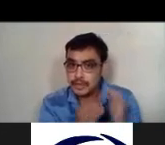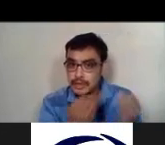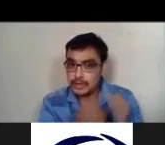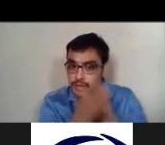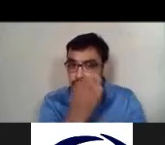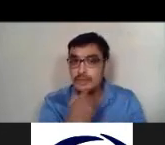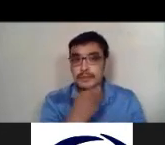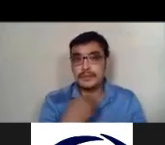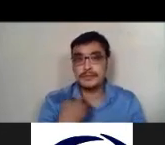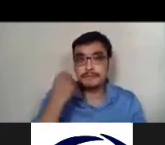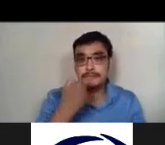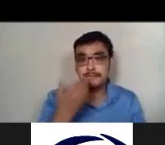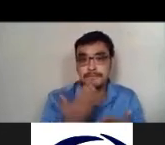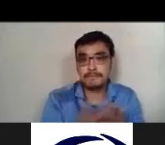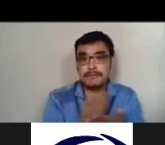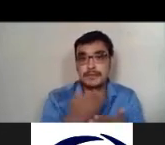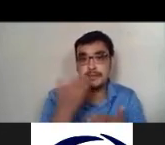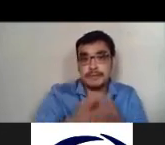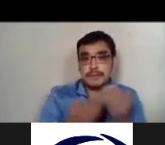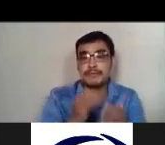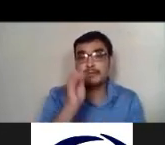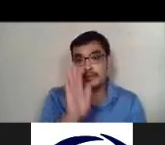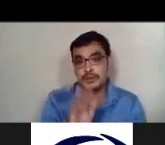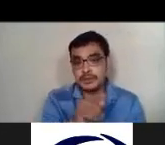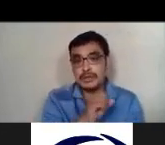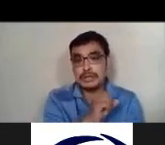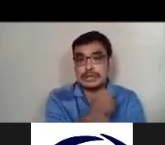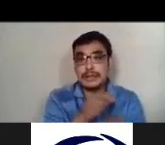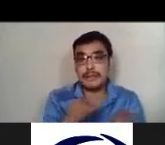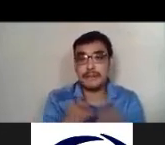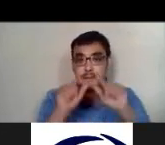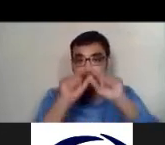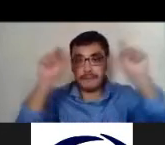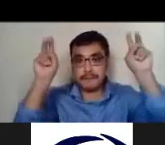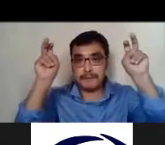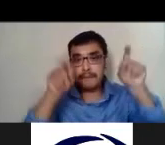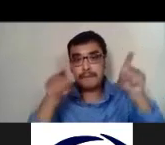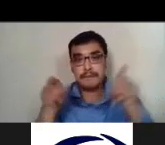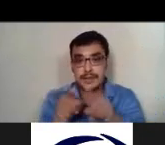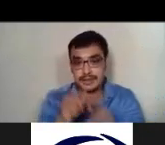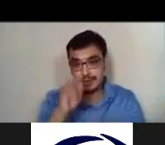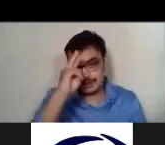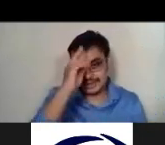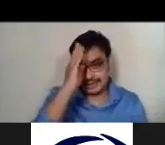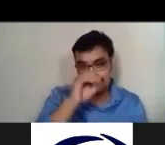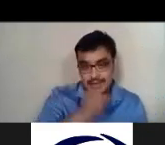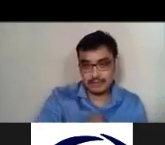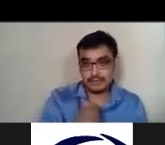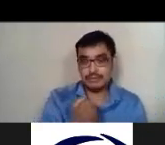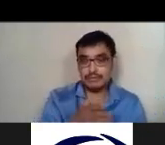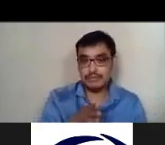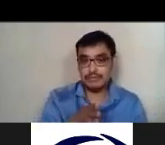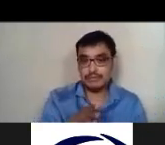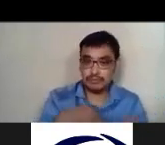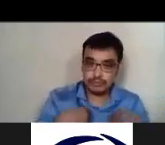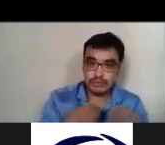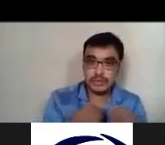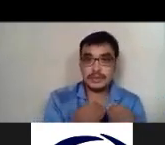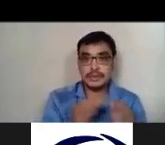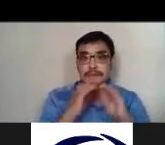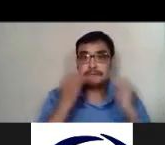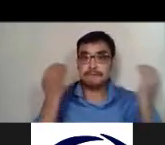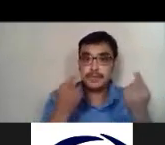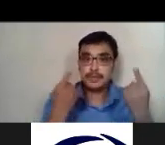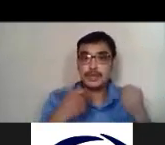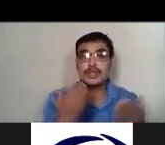र त्यसो भएको कारणले पनि यो स्लोगान यो नारालाई चाहिँ अब राज्यले यसलाई चाहिँ आत्मसात त अब विश्व स्वास्थ्य सङ्गठनको एउटा